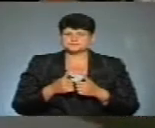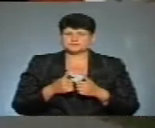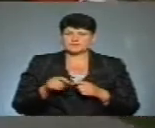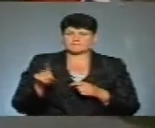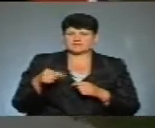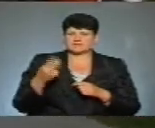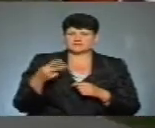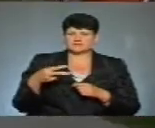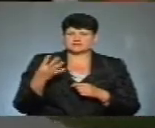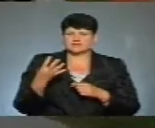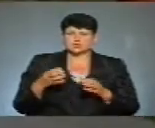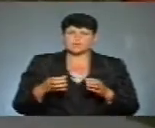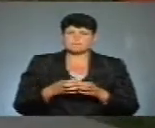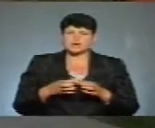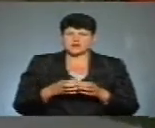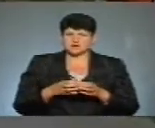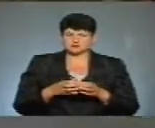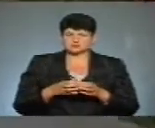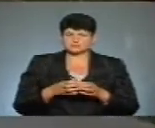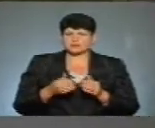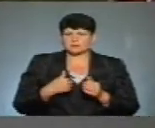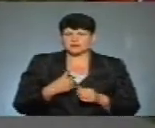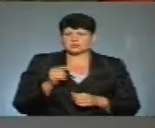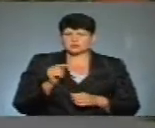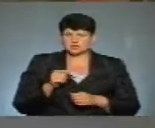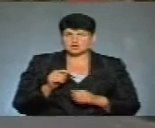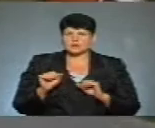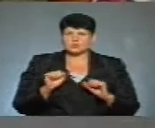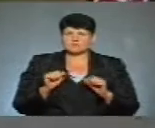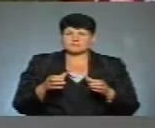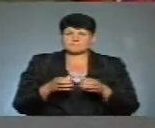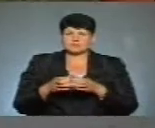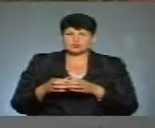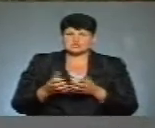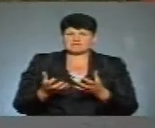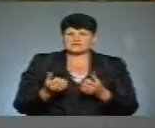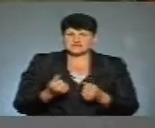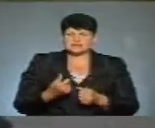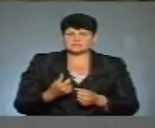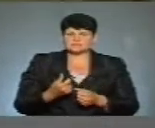призвали у 24-ту бригаду. І ми, як тоді командири підрозділів, взяли